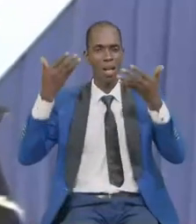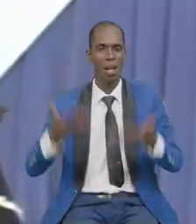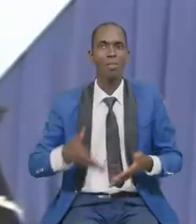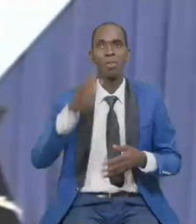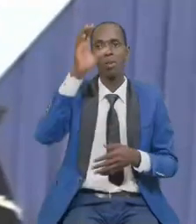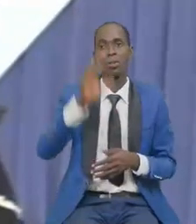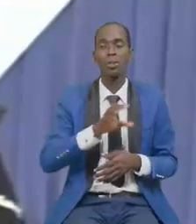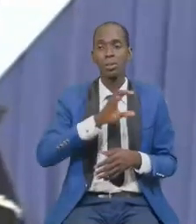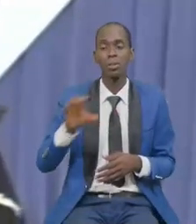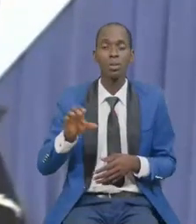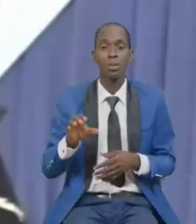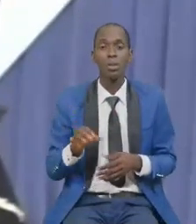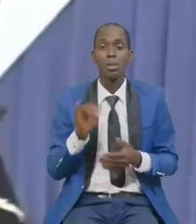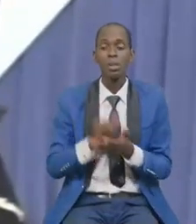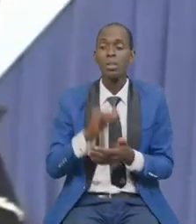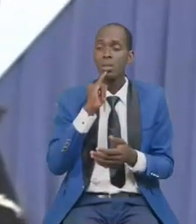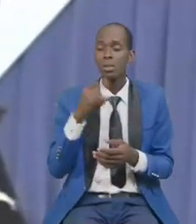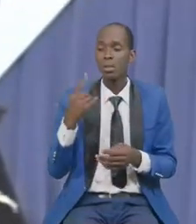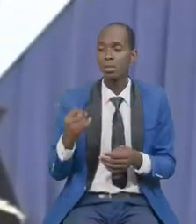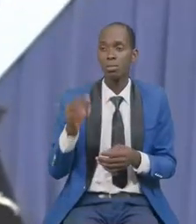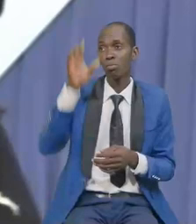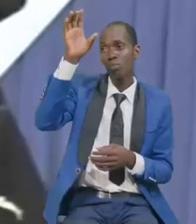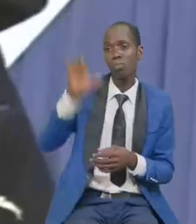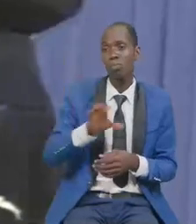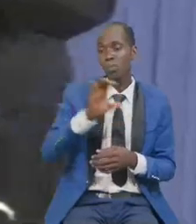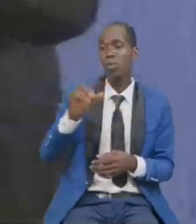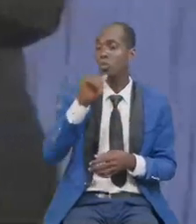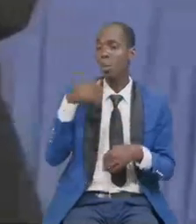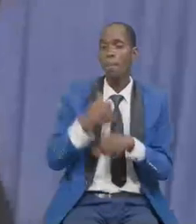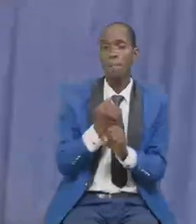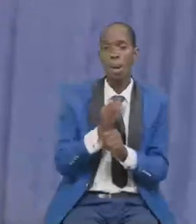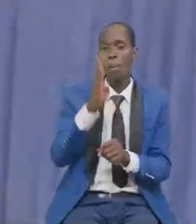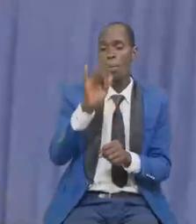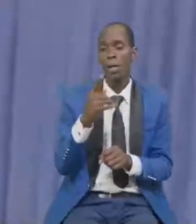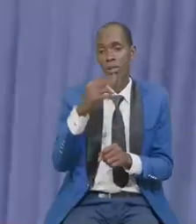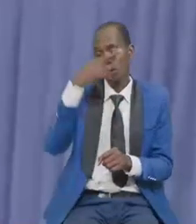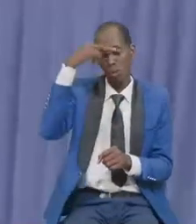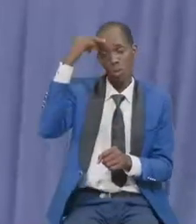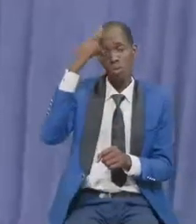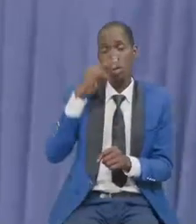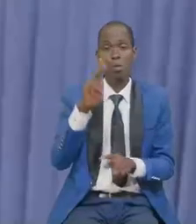Ce n'est pas une croix fabriquée par les Romains seuls. Toute la reine des Juifs